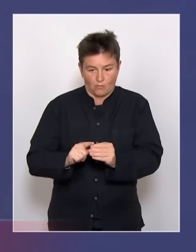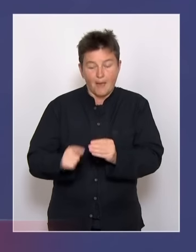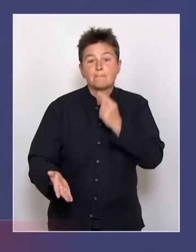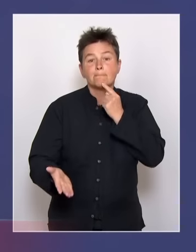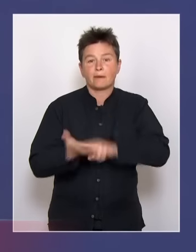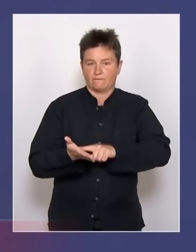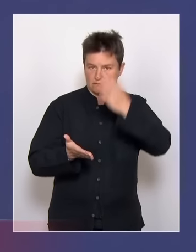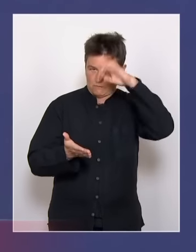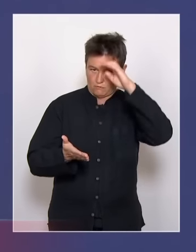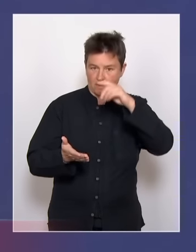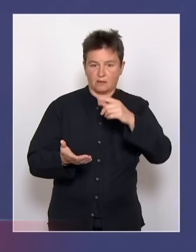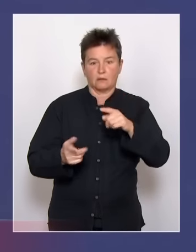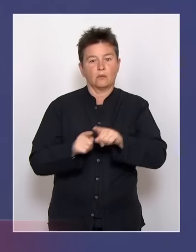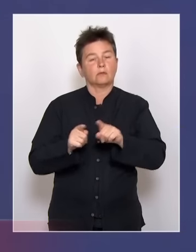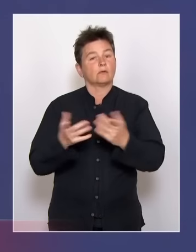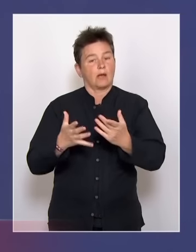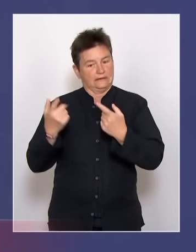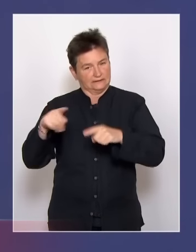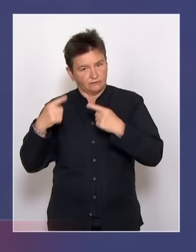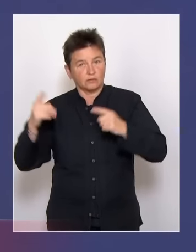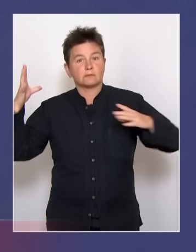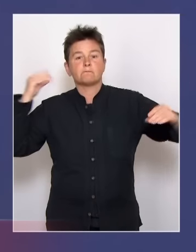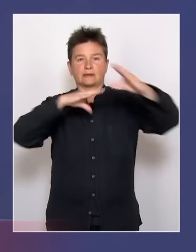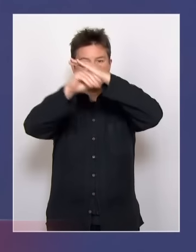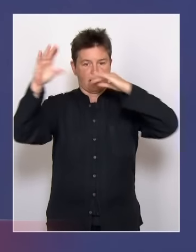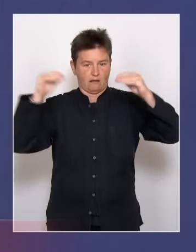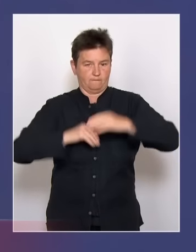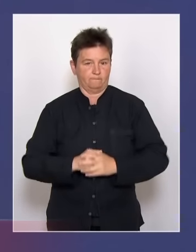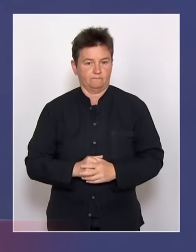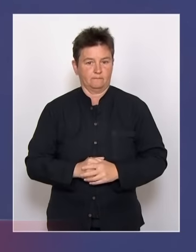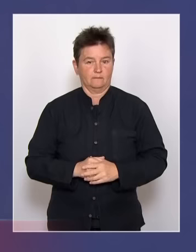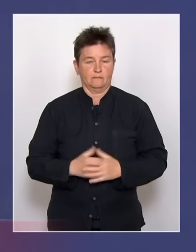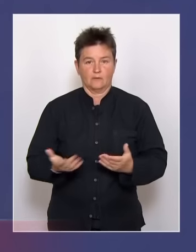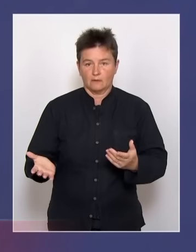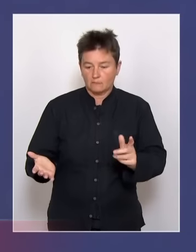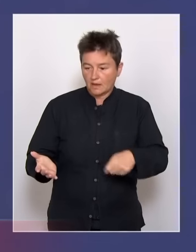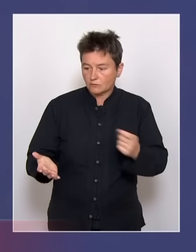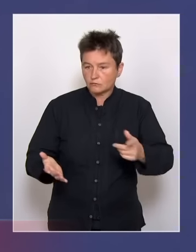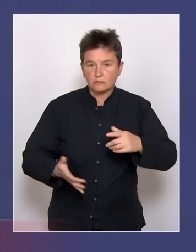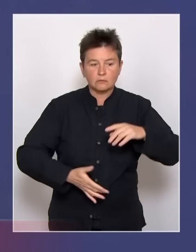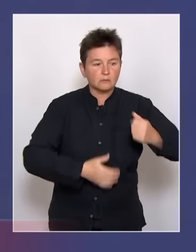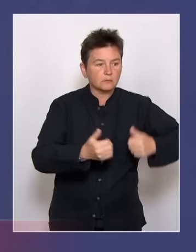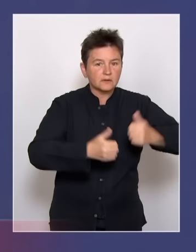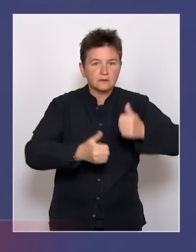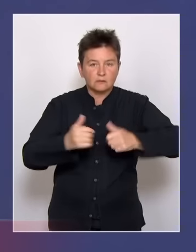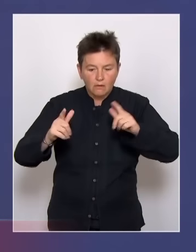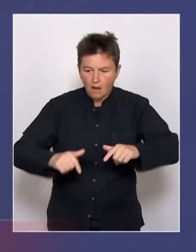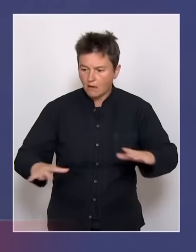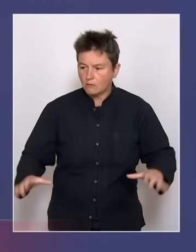stratégiques, la défense et le spatial. Parce que, de fait, nos compétiteurs l'ont.